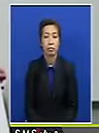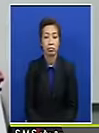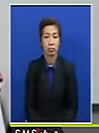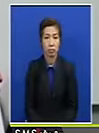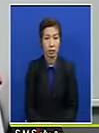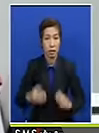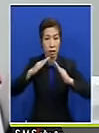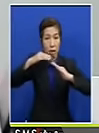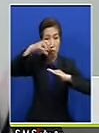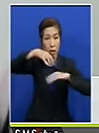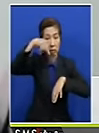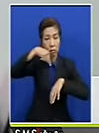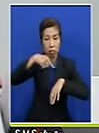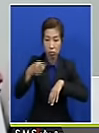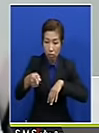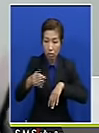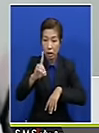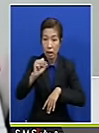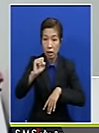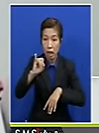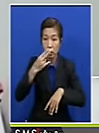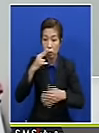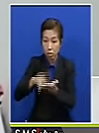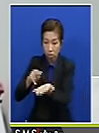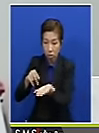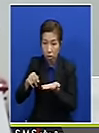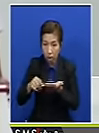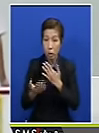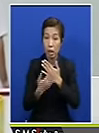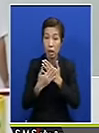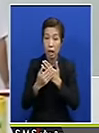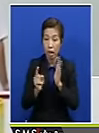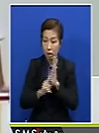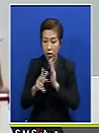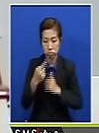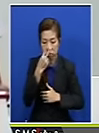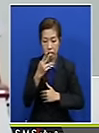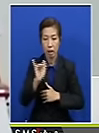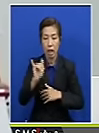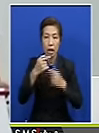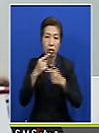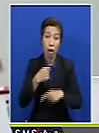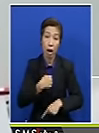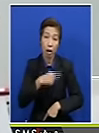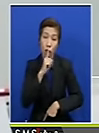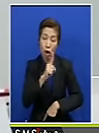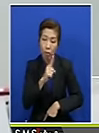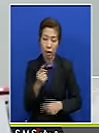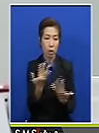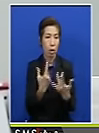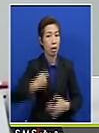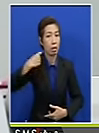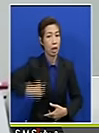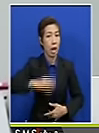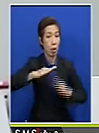ทางวัดยังไม่ได้รับหมายฮะแล้วก็ส่วนกรณีเรื่องการฟ้องกลับเนี่ยทางด้าน